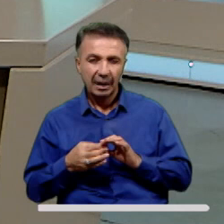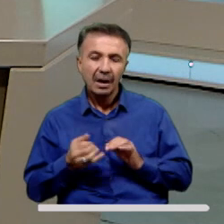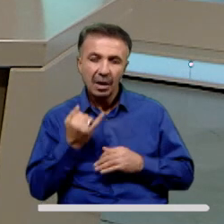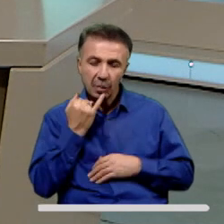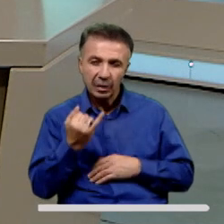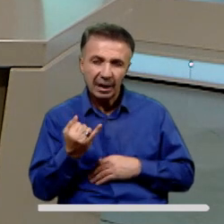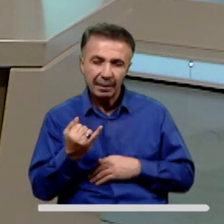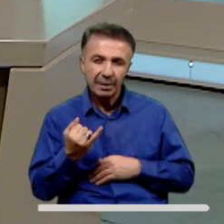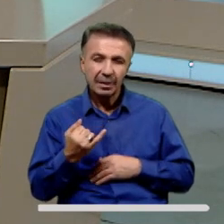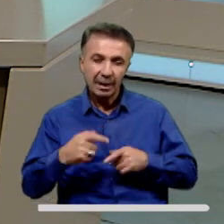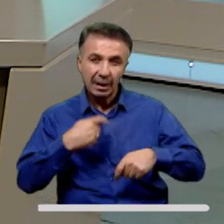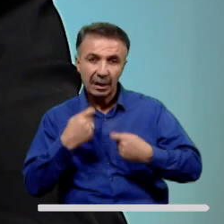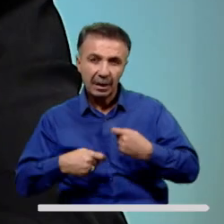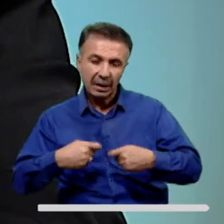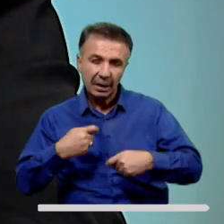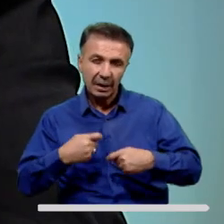değil.